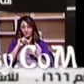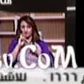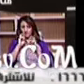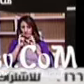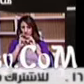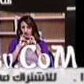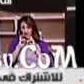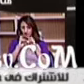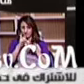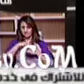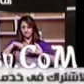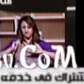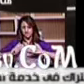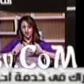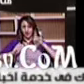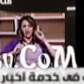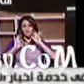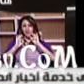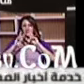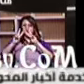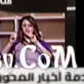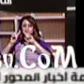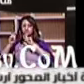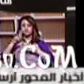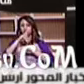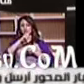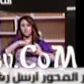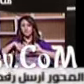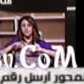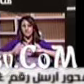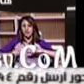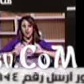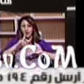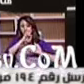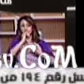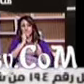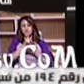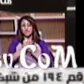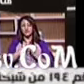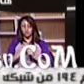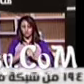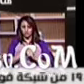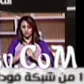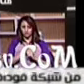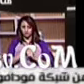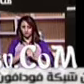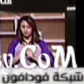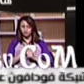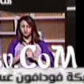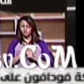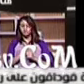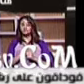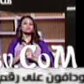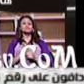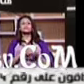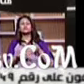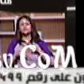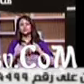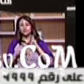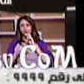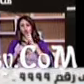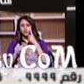بيقوللك سيب القضا يطهر نفسه ما تتكلمش على القضاء فاحنا لغايه النهارده ساكتين وانا شخصيا لغايه النهارده ساكت ومش هتكلم